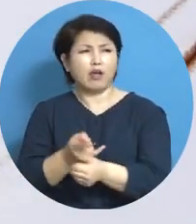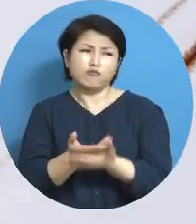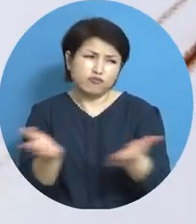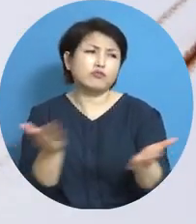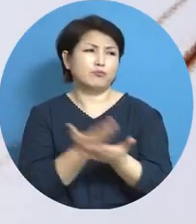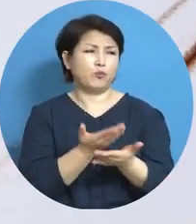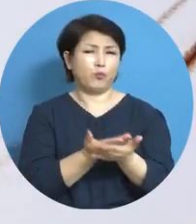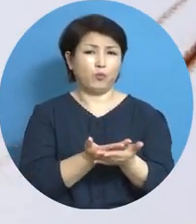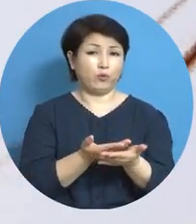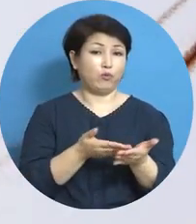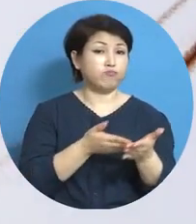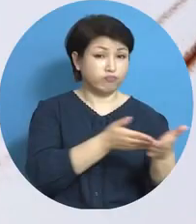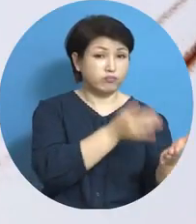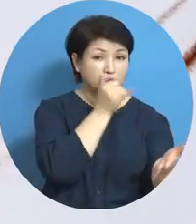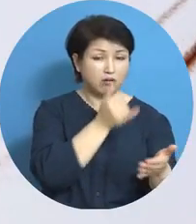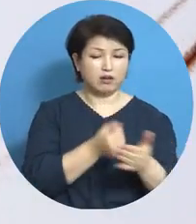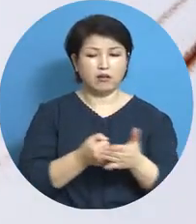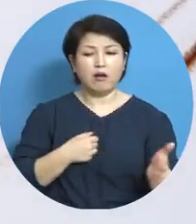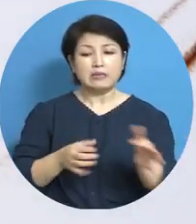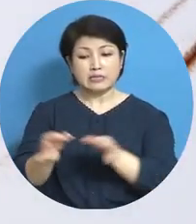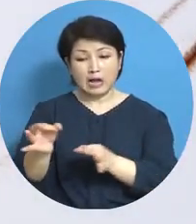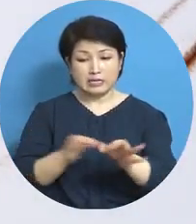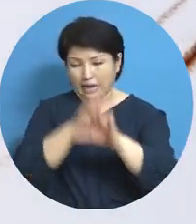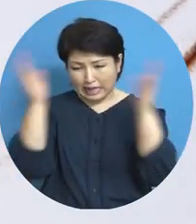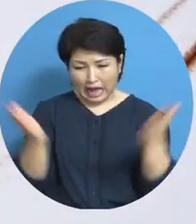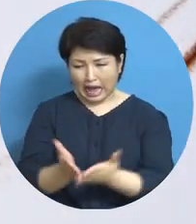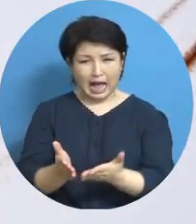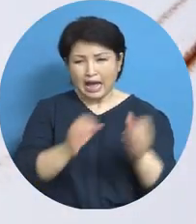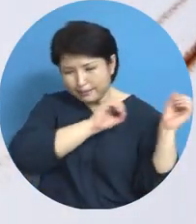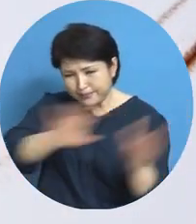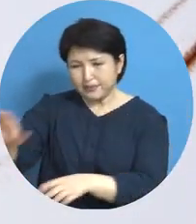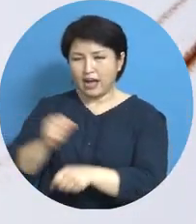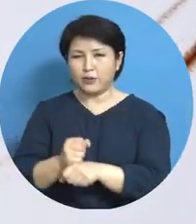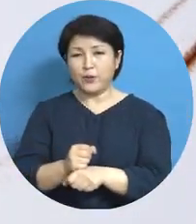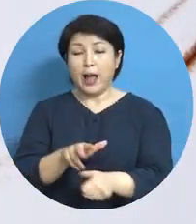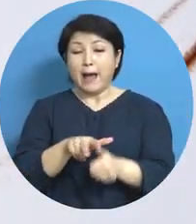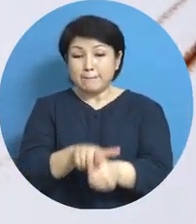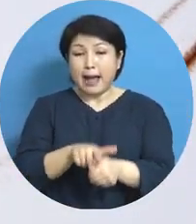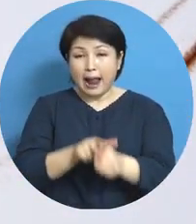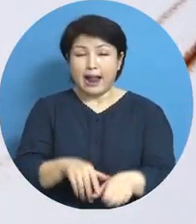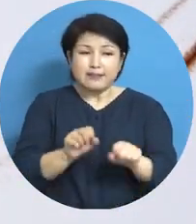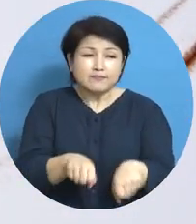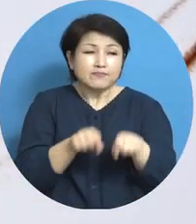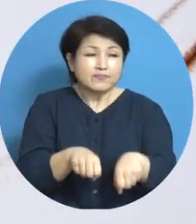이렇게 해서 그는 장사하고 먹고 다 팽개치고 말을 타고 달렸어.